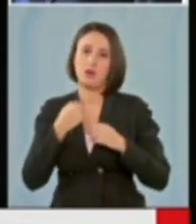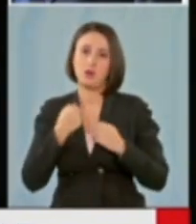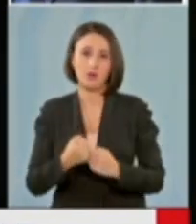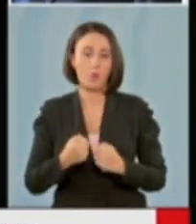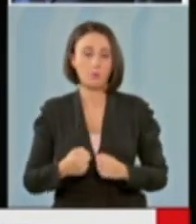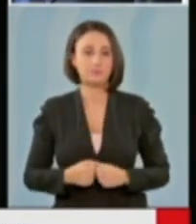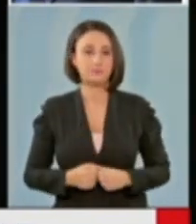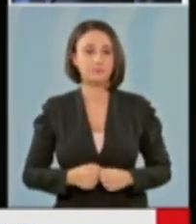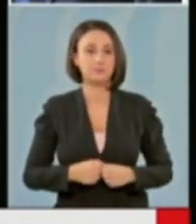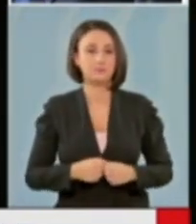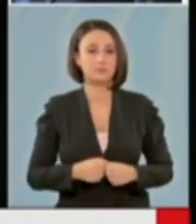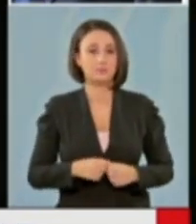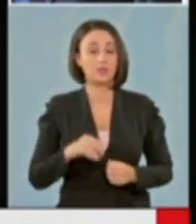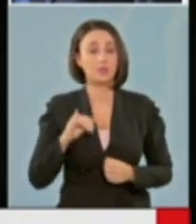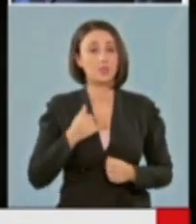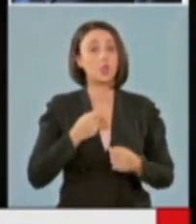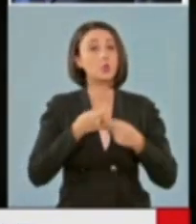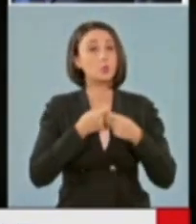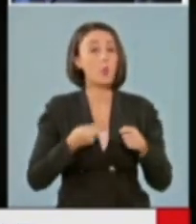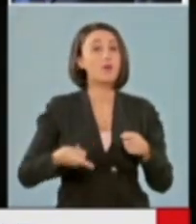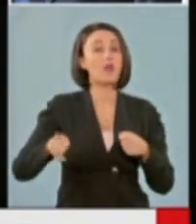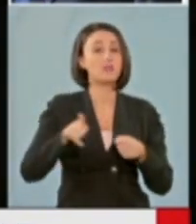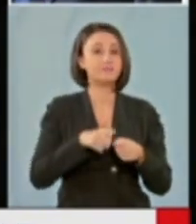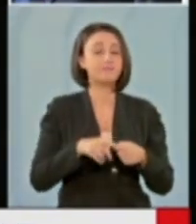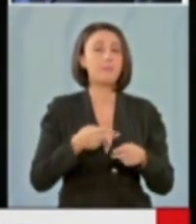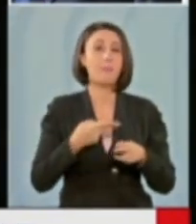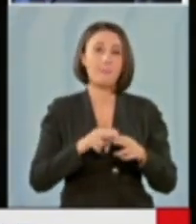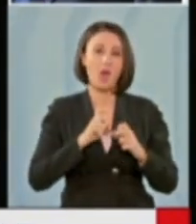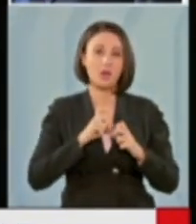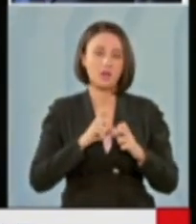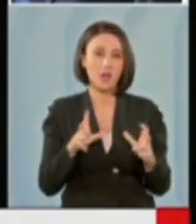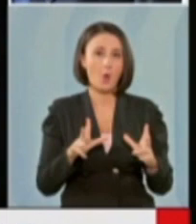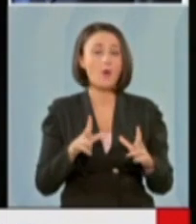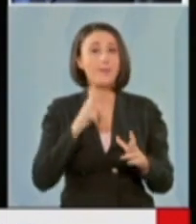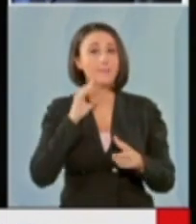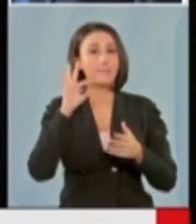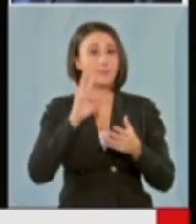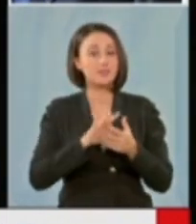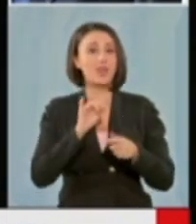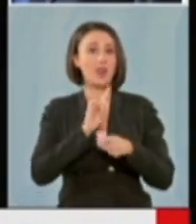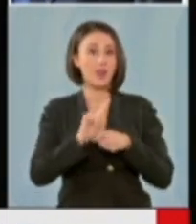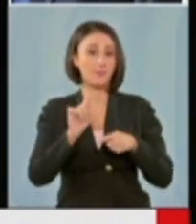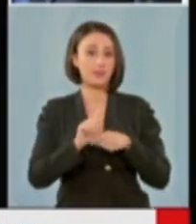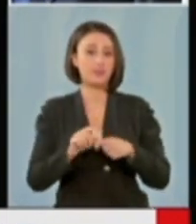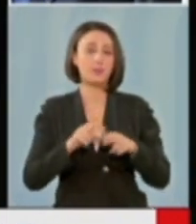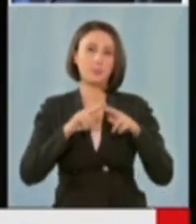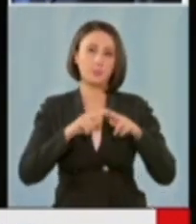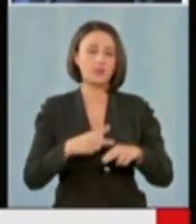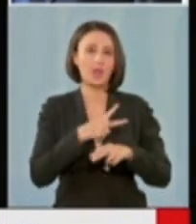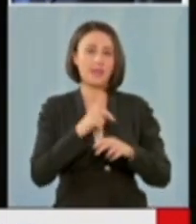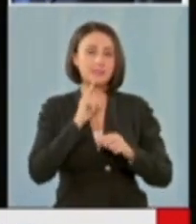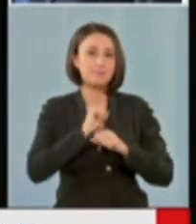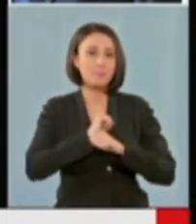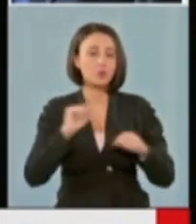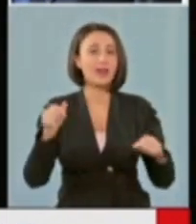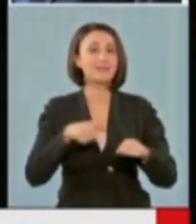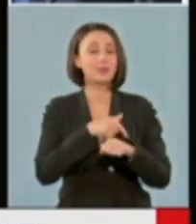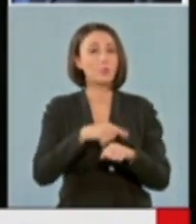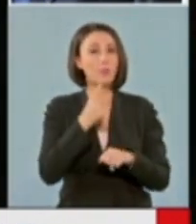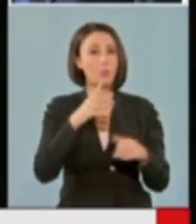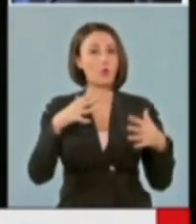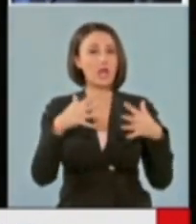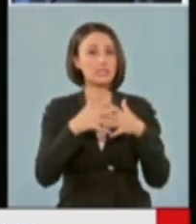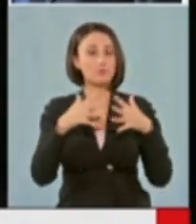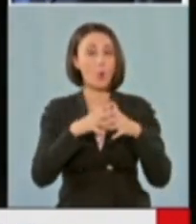greu și iar peste toate acestea vorbim și de prezența elementelor de muniție rămase neexplodată din timpul primului